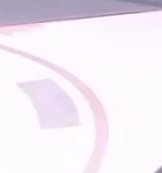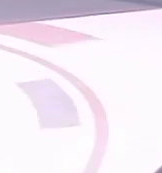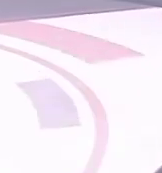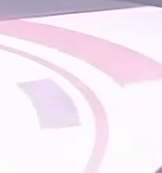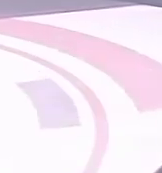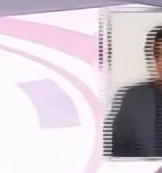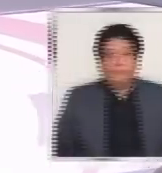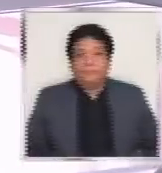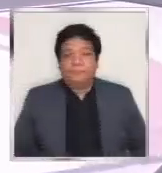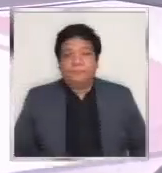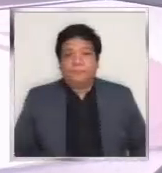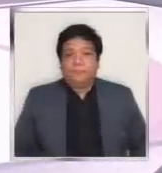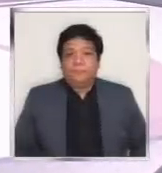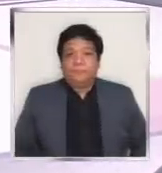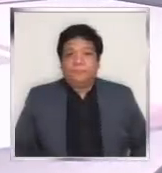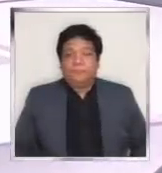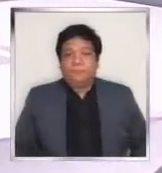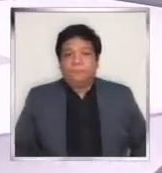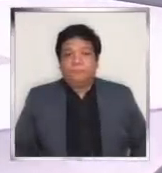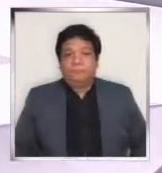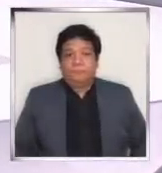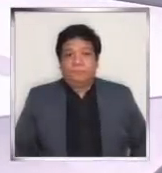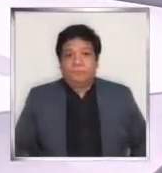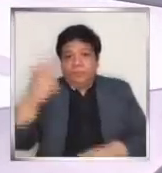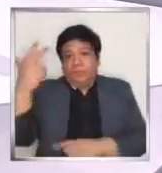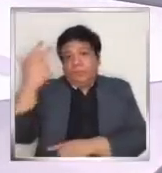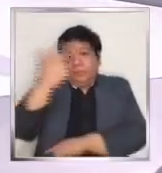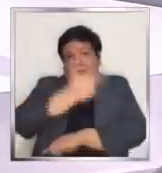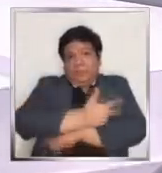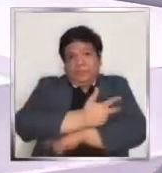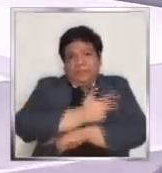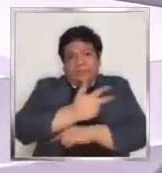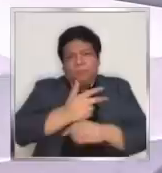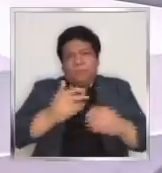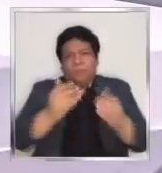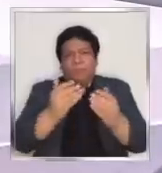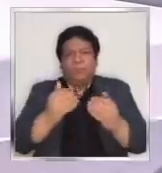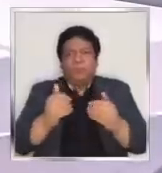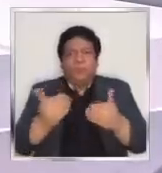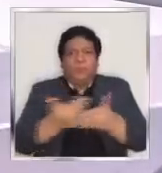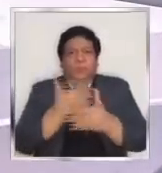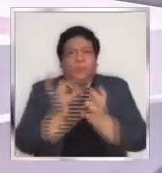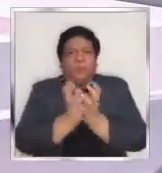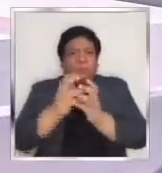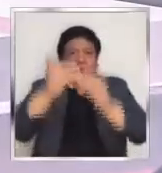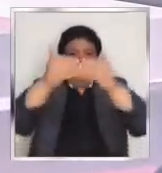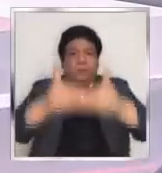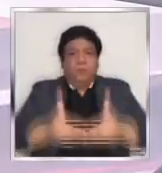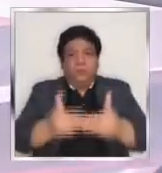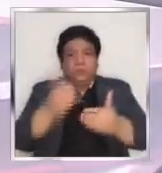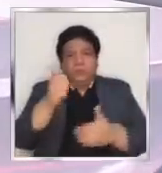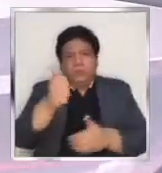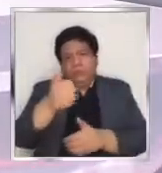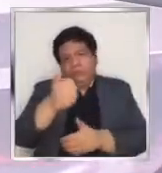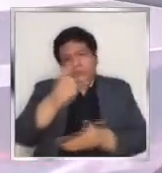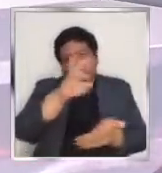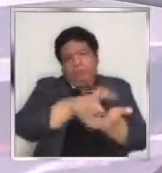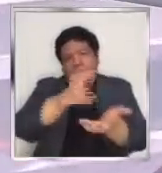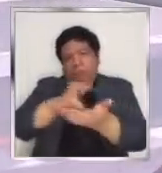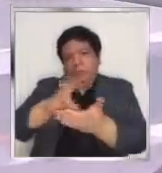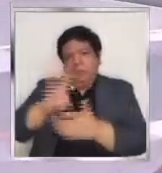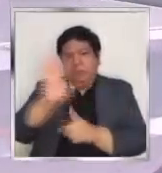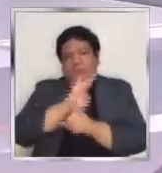Nagsimula na ang tatlong araw na calibrated lockdown sa 10 sitio ng Barangay Baclaran. Babala